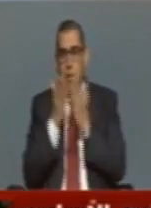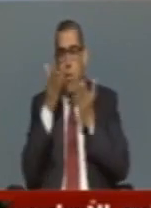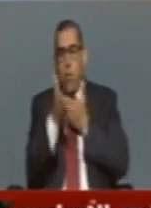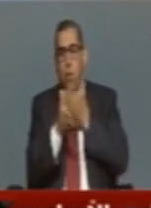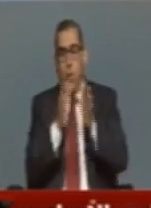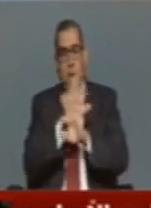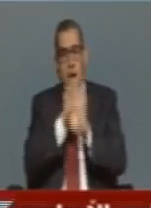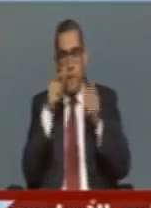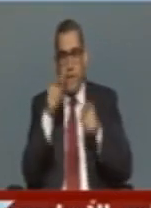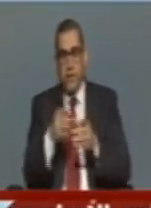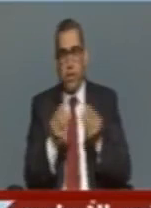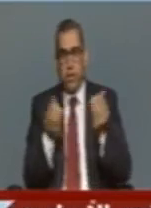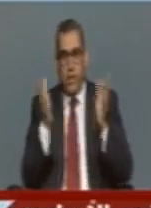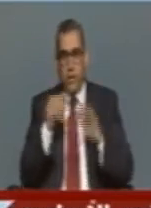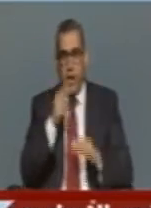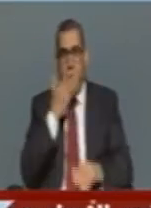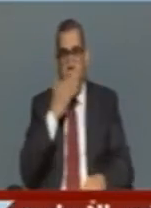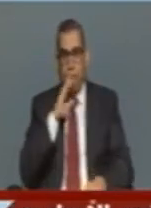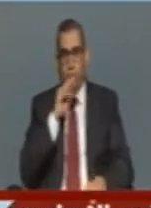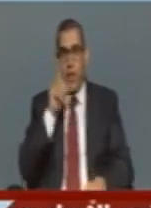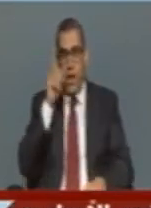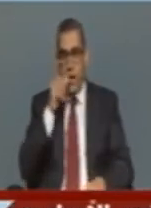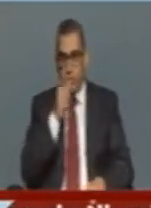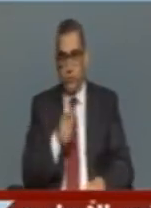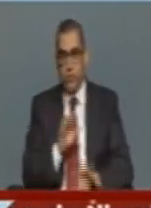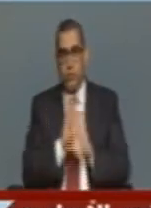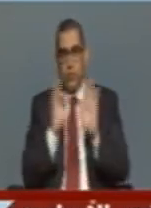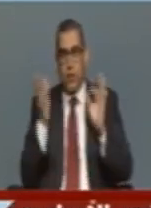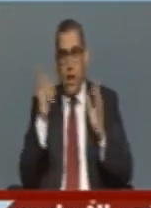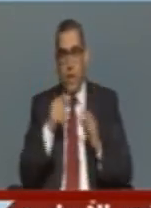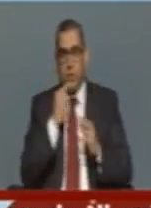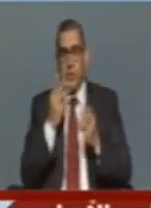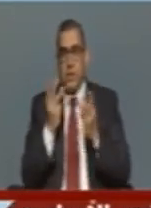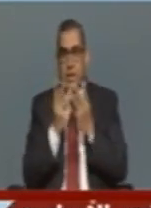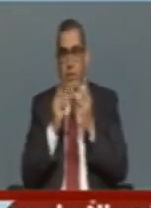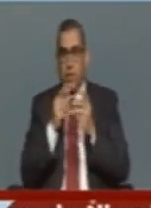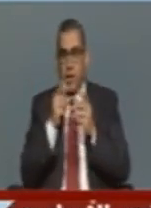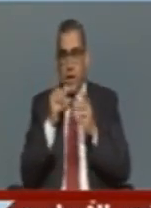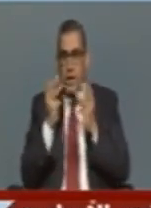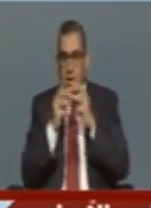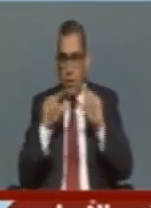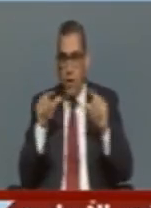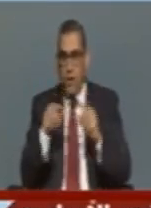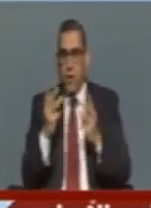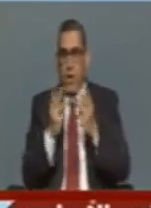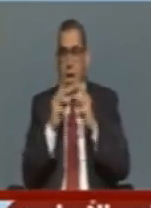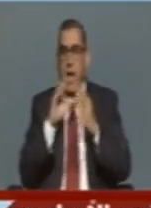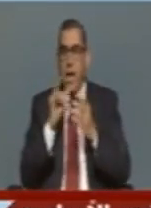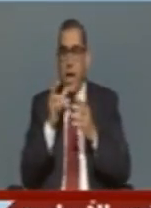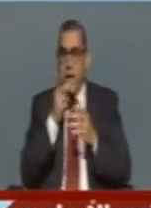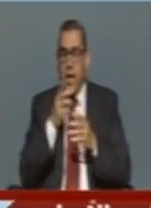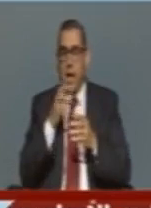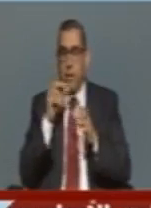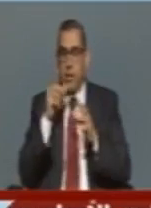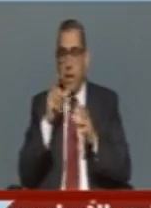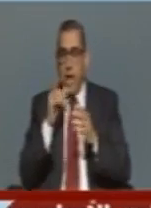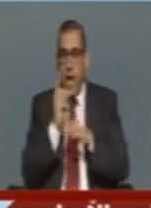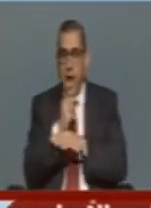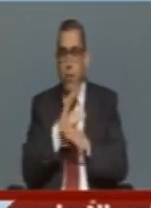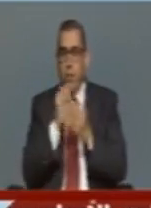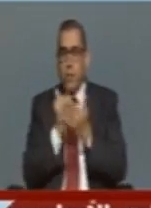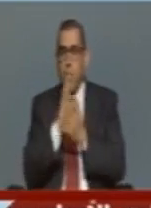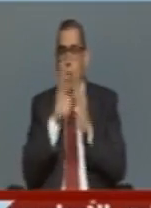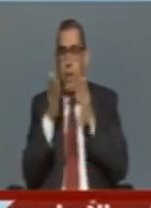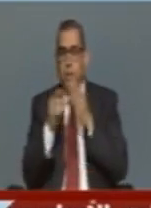جدا الحمد لله احنا بقى عندنا قنوات تعليمية وعندنا منصات تعلم معنا ودي كلها بقت عليها كل المواد